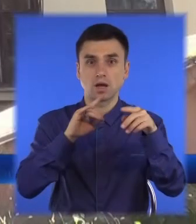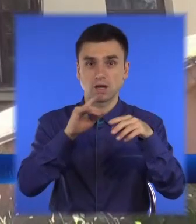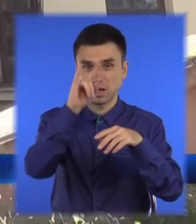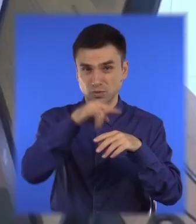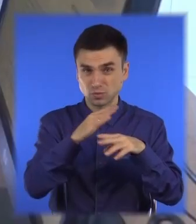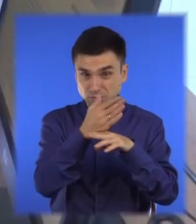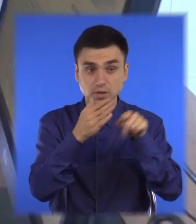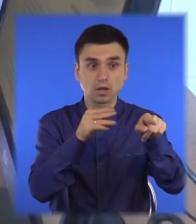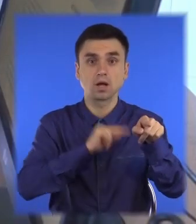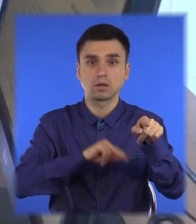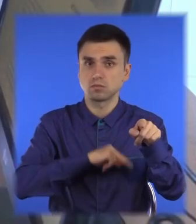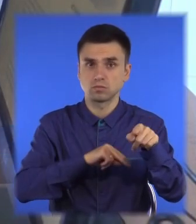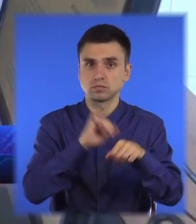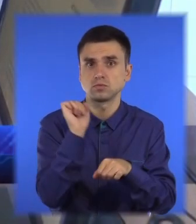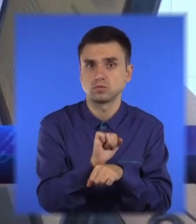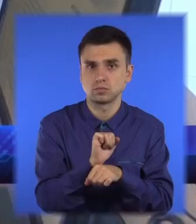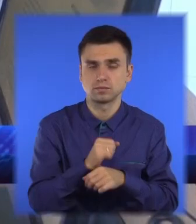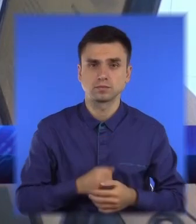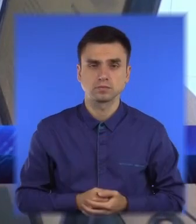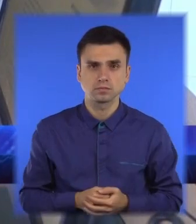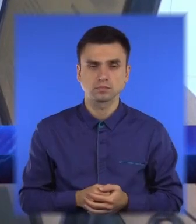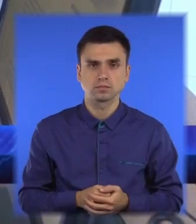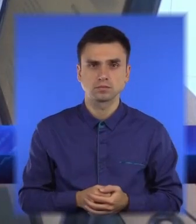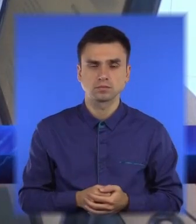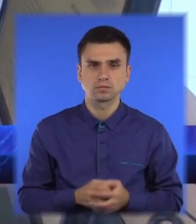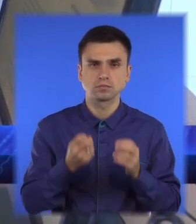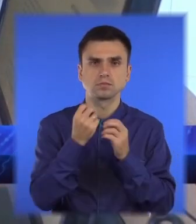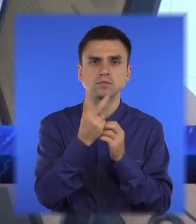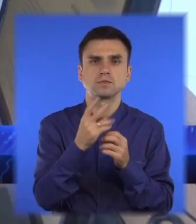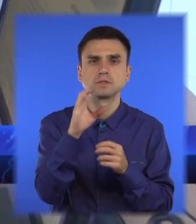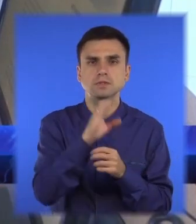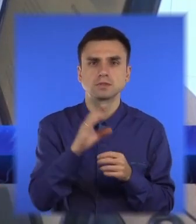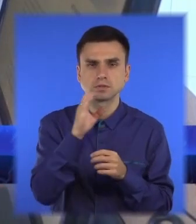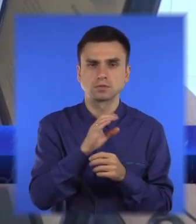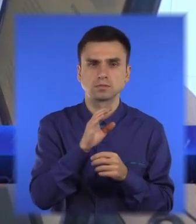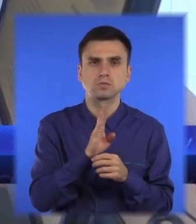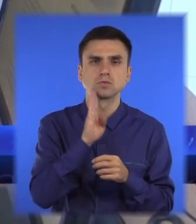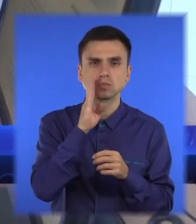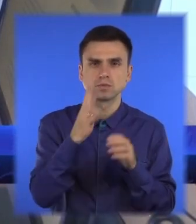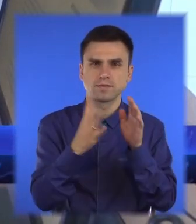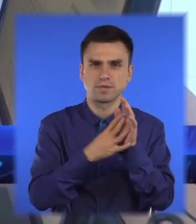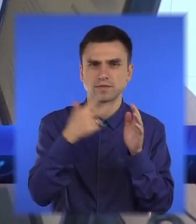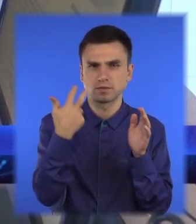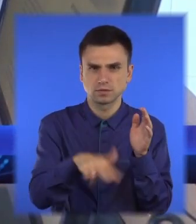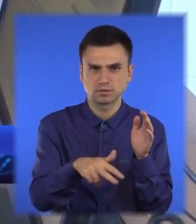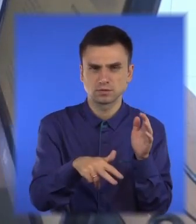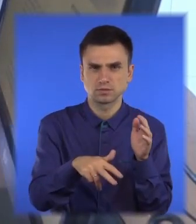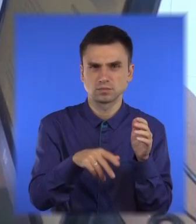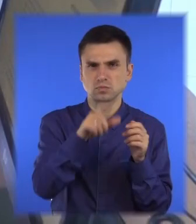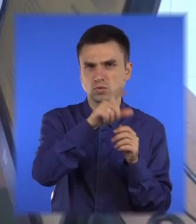підприємстві. 12 вересня о 9:30 ранку невідомою групою